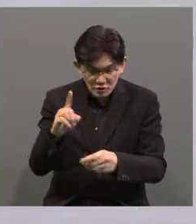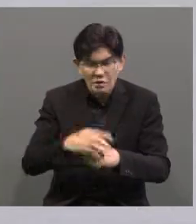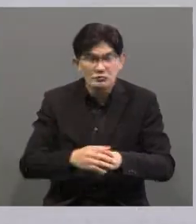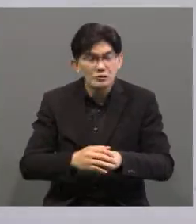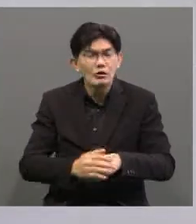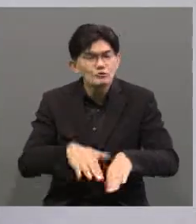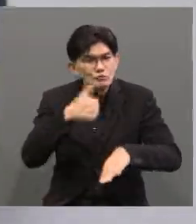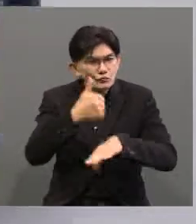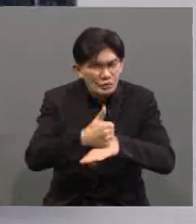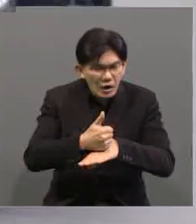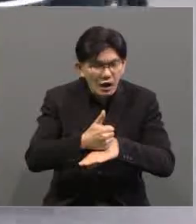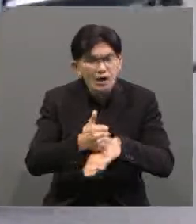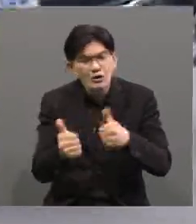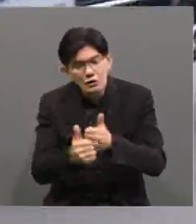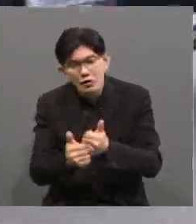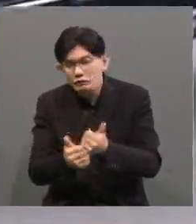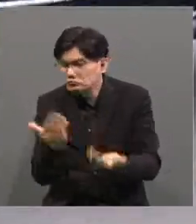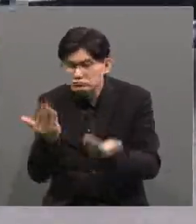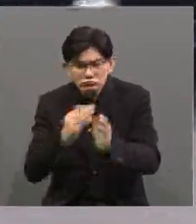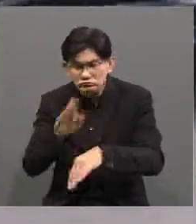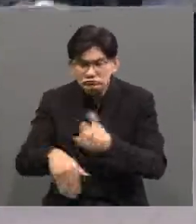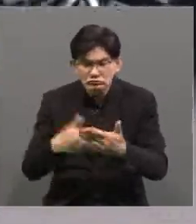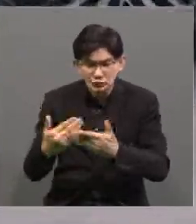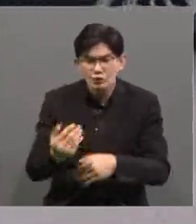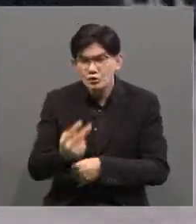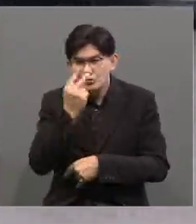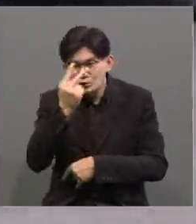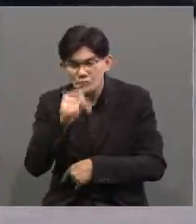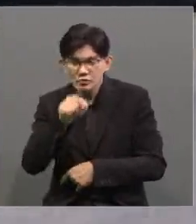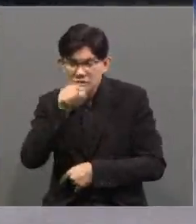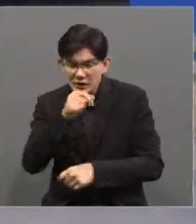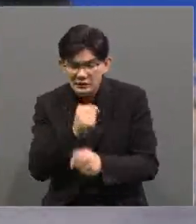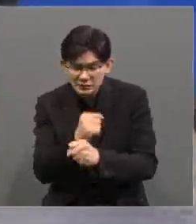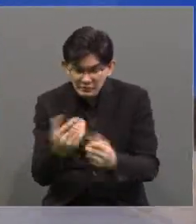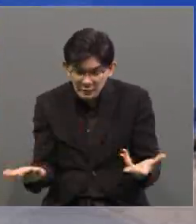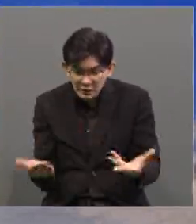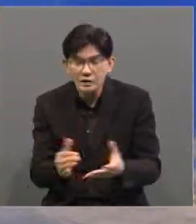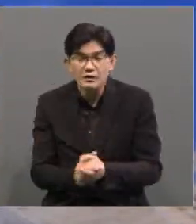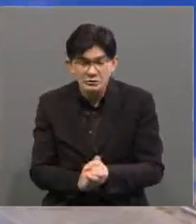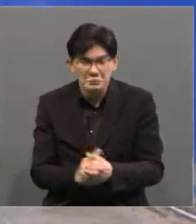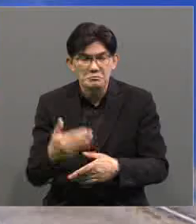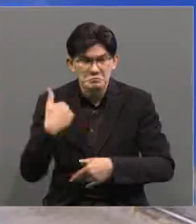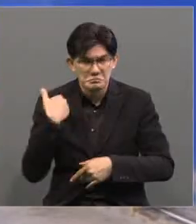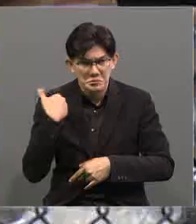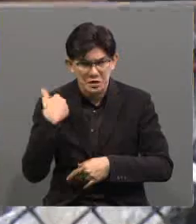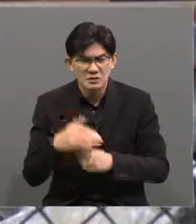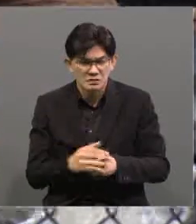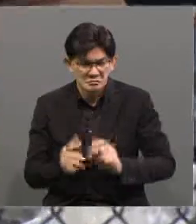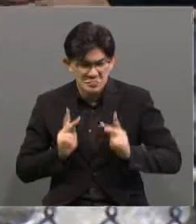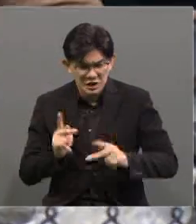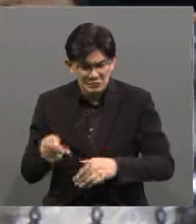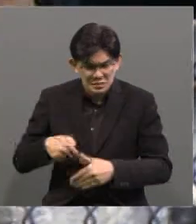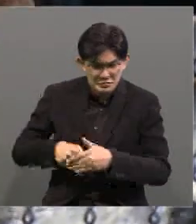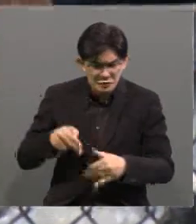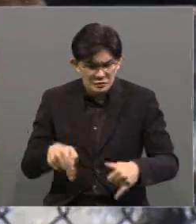ระดับไหนเนี่ยต้องดูตัวเองว่าบังคับบัญชา ยังไงถึงมีเหตุการณ์แบบนี้เกิดขึ้นถึงมีการกล้าพก